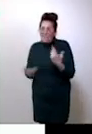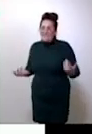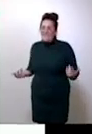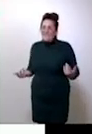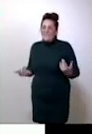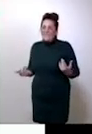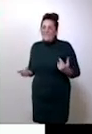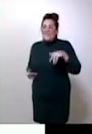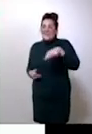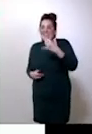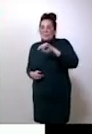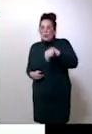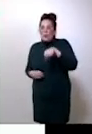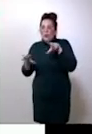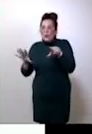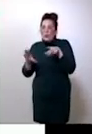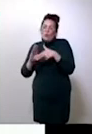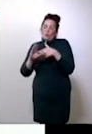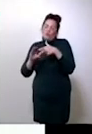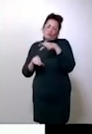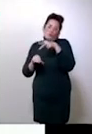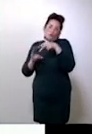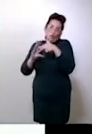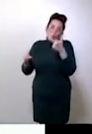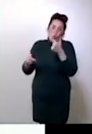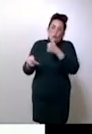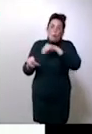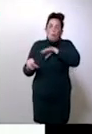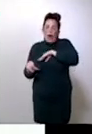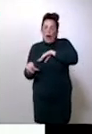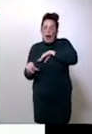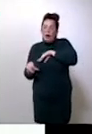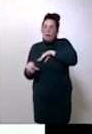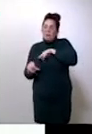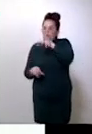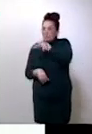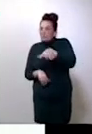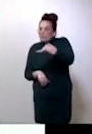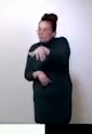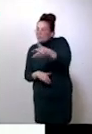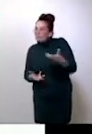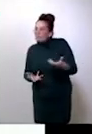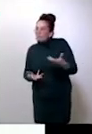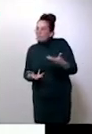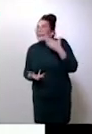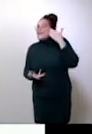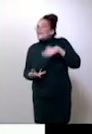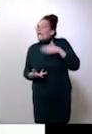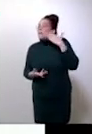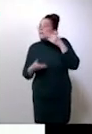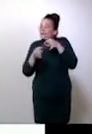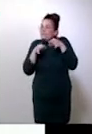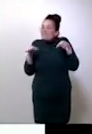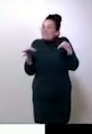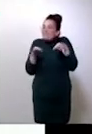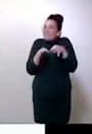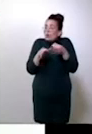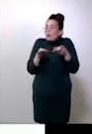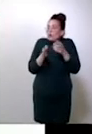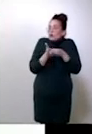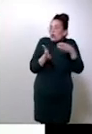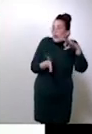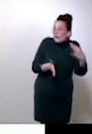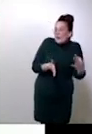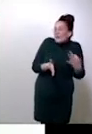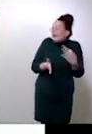15,8 € du mètre carré. Donc ça, c'est assez classique. Les petites surfaces, les loyers sont toujours beaucoup plus chers. Et puis, un loyer moyen à la relocation, c'est-à-dire que